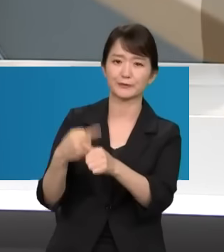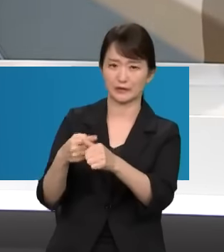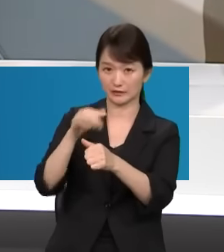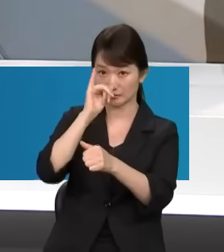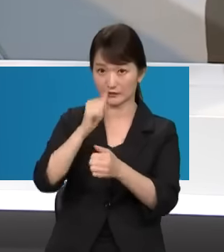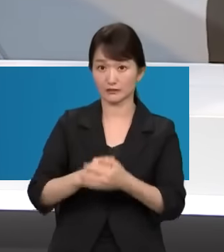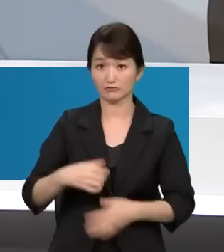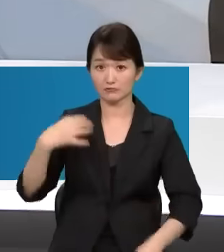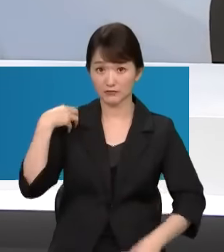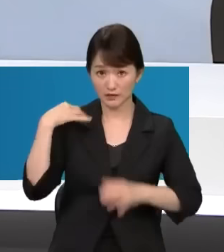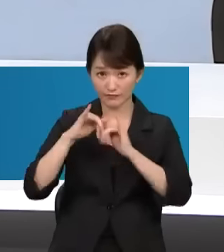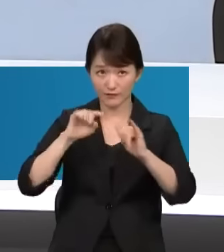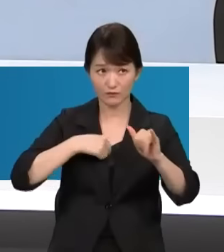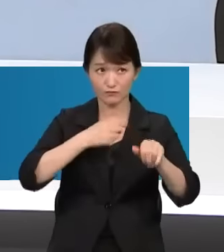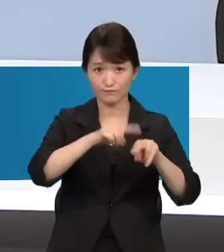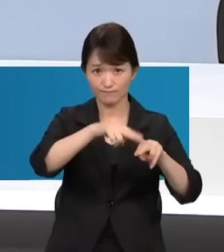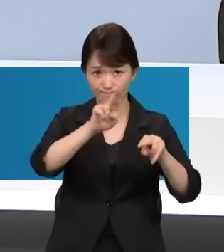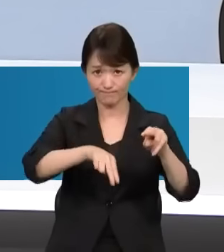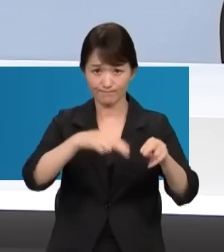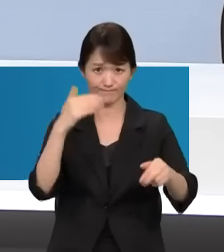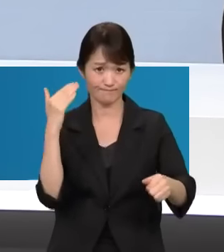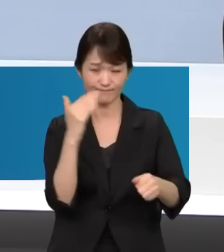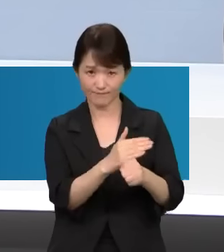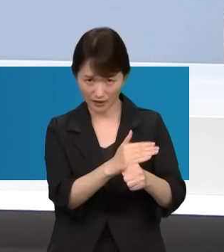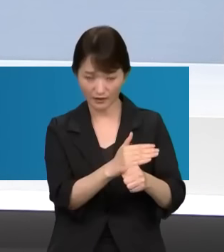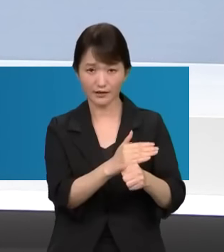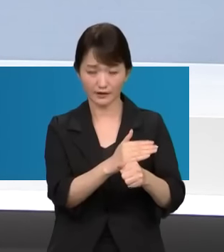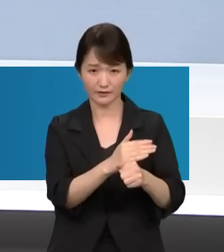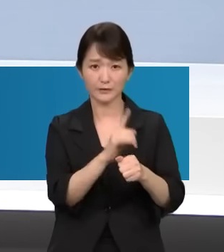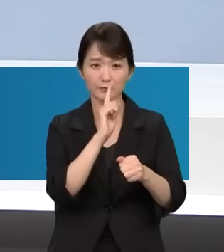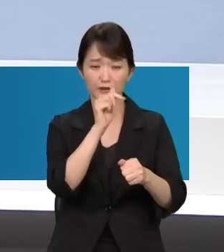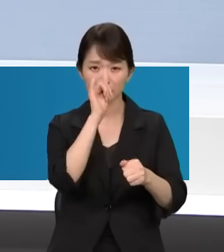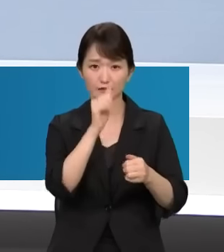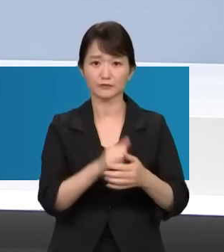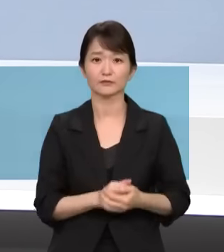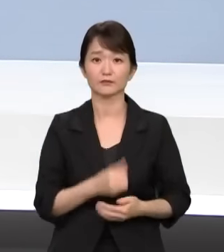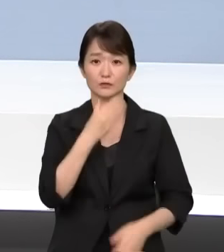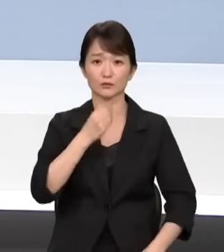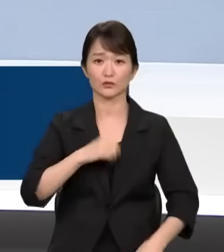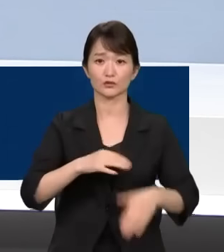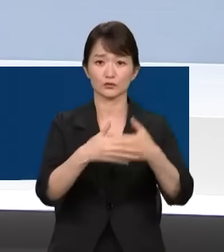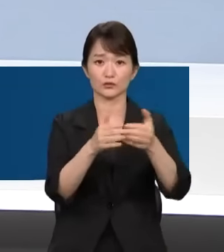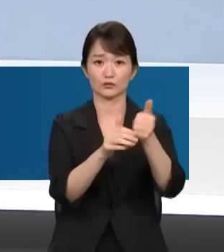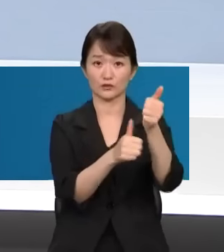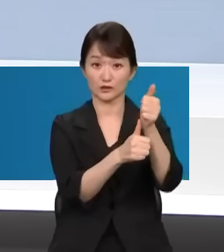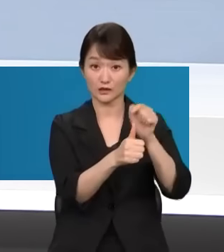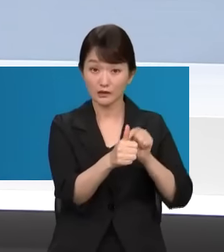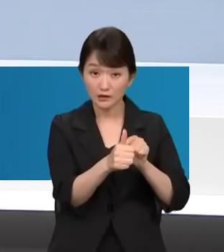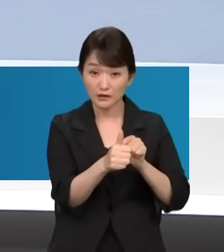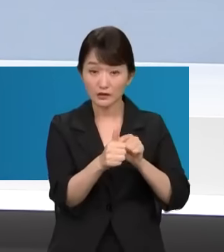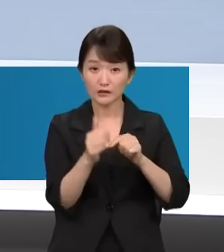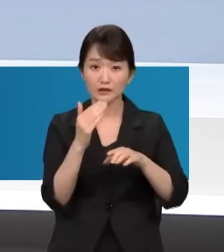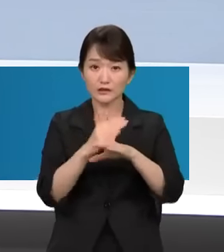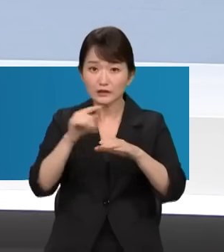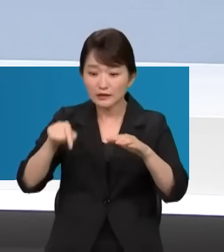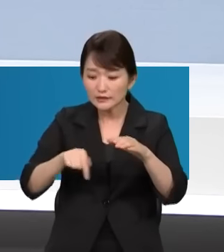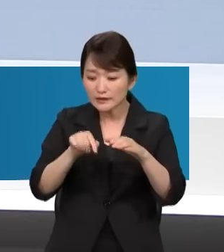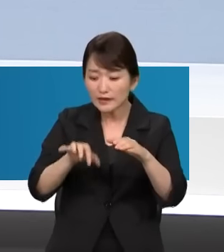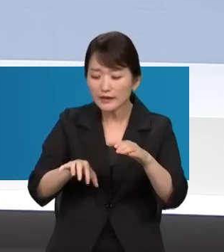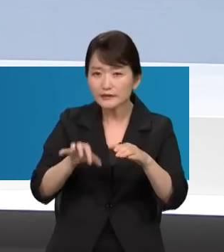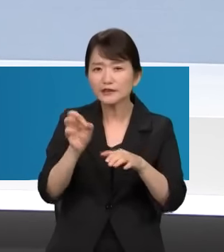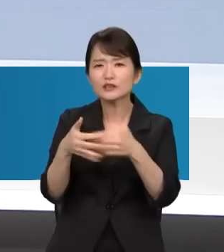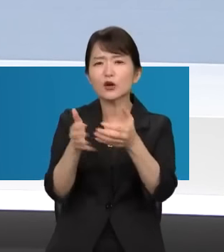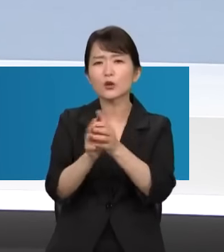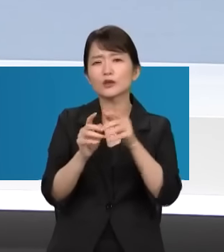그러면서 책임자가 스스로 그만둬야 한다는 말도 나왔는데 박민수 보건복지부 2차관은 당내, 그러니까 여당